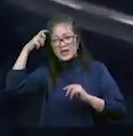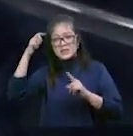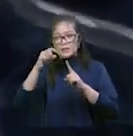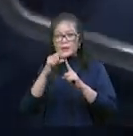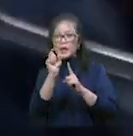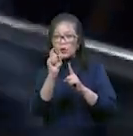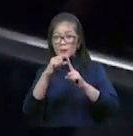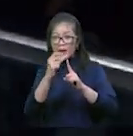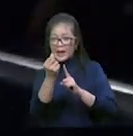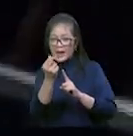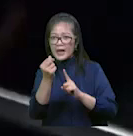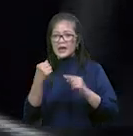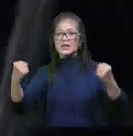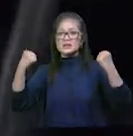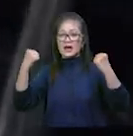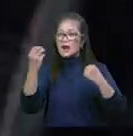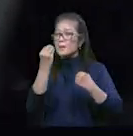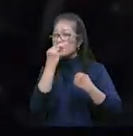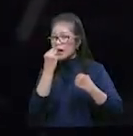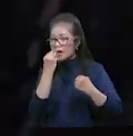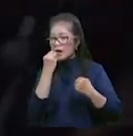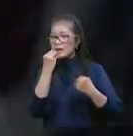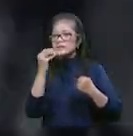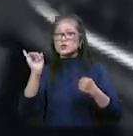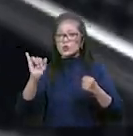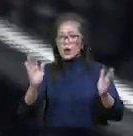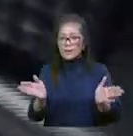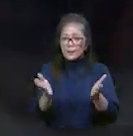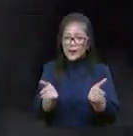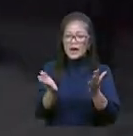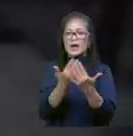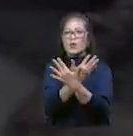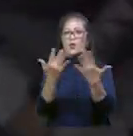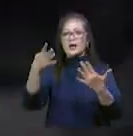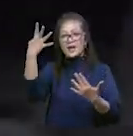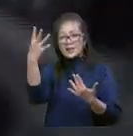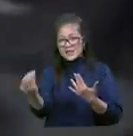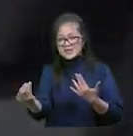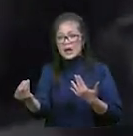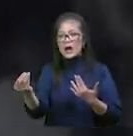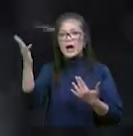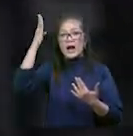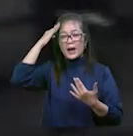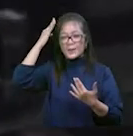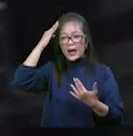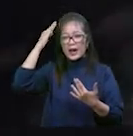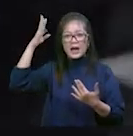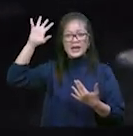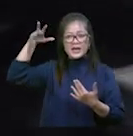Dinas Ketahanan Pangan, Kepala Dinas Pemberdayaan Masyarakat dan Desa, serta Kepala Dinas Perindustrian dan Tenaga Kerja.